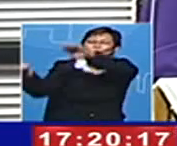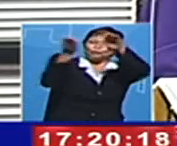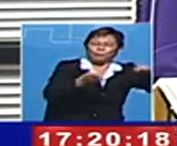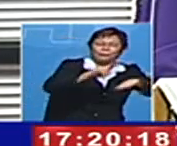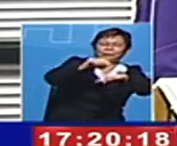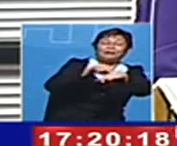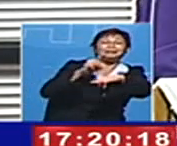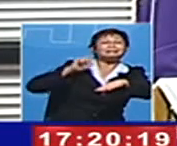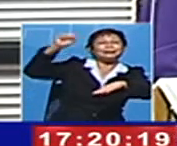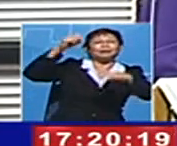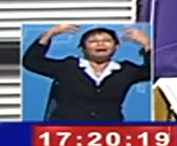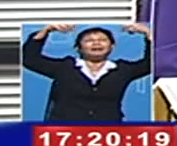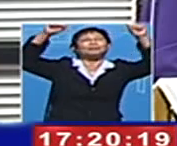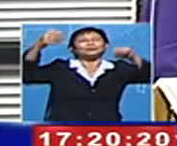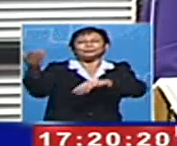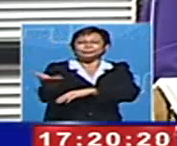tuan yang